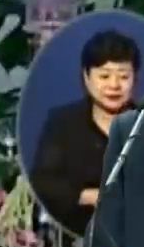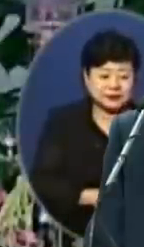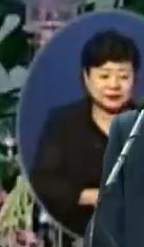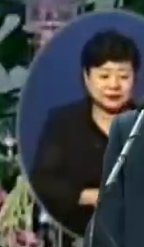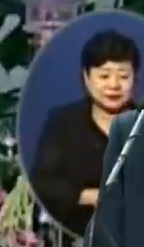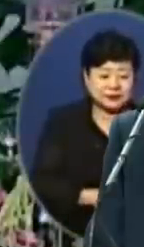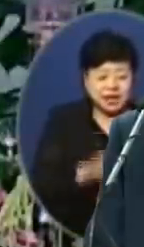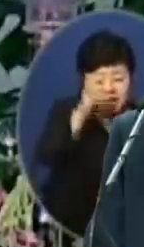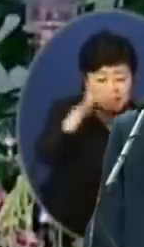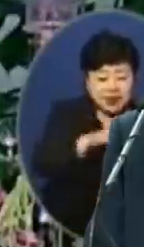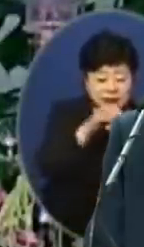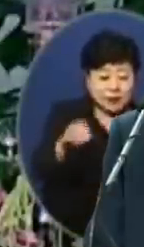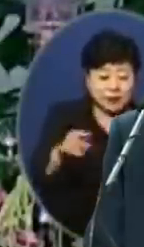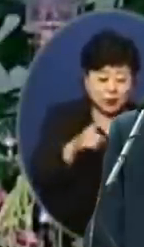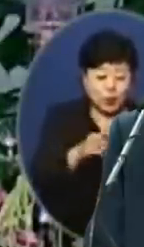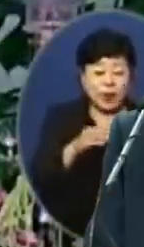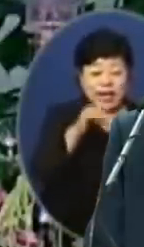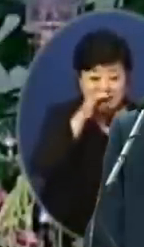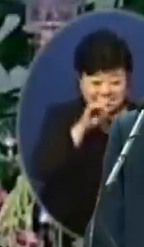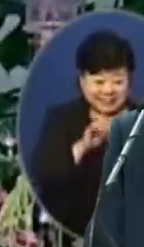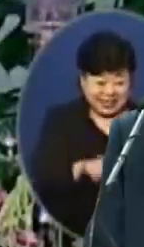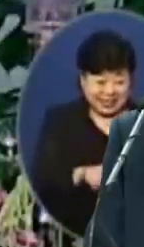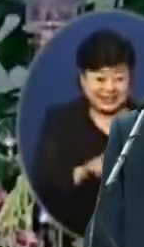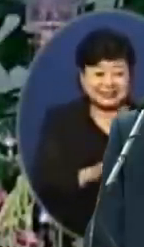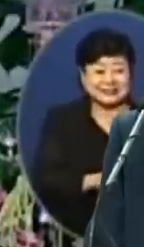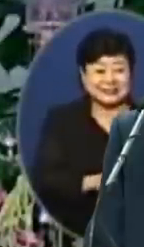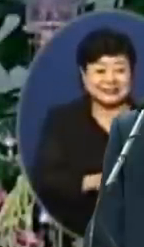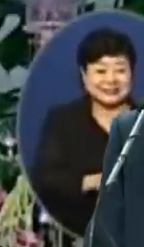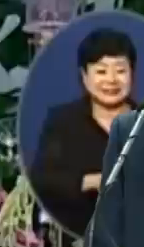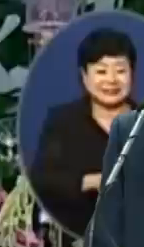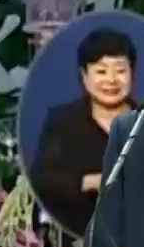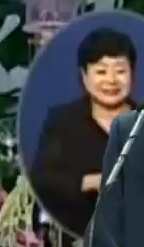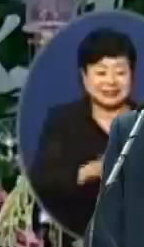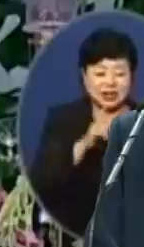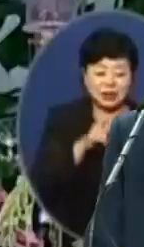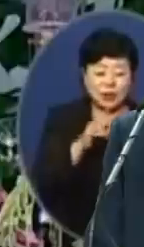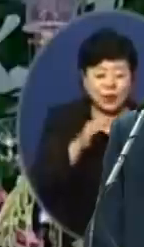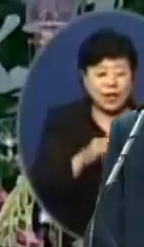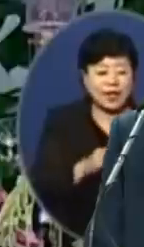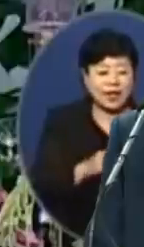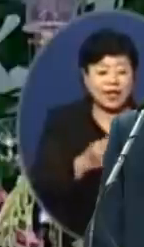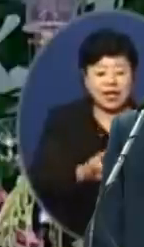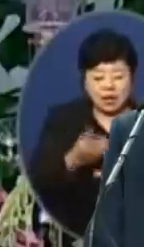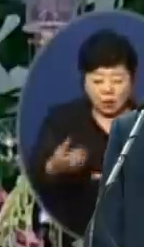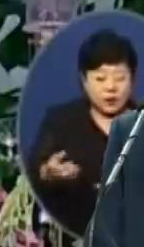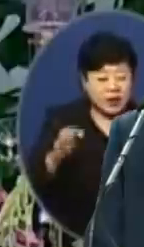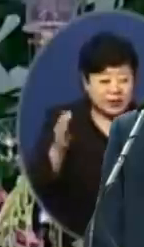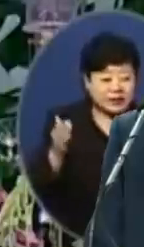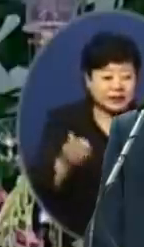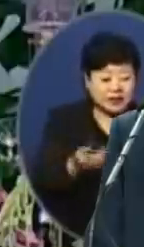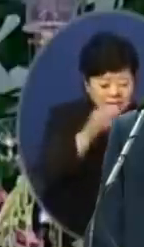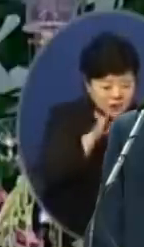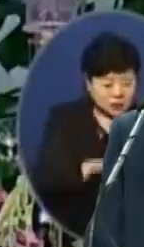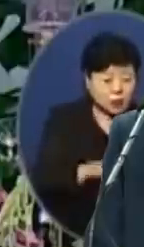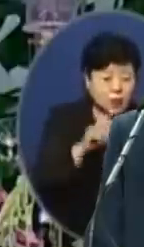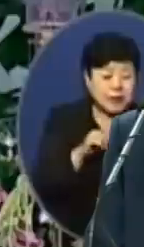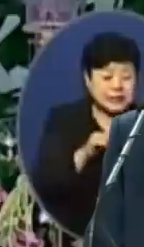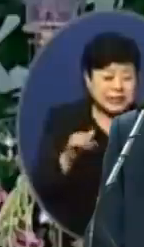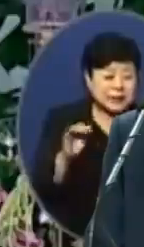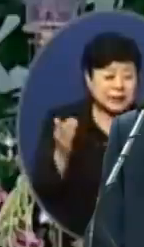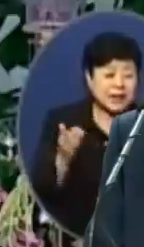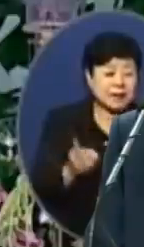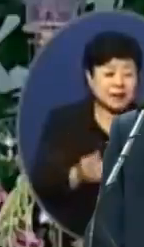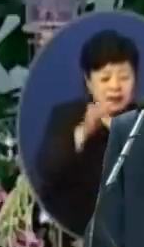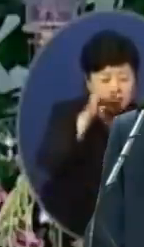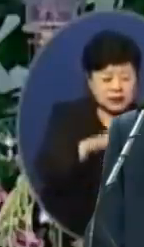저희가 서대문에 있을 때 우리가 교회를 이전해야 되겠는데 교인이 만 명인데 서대문에